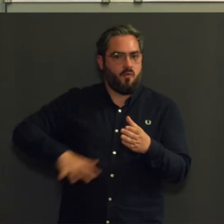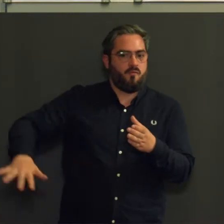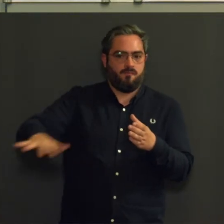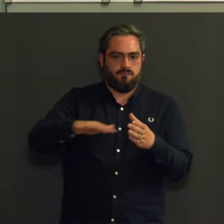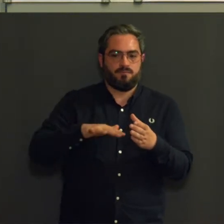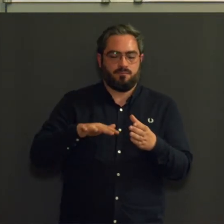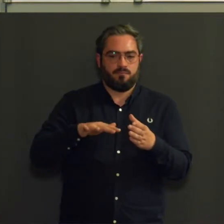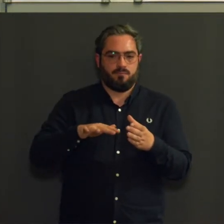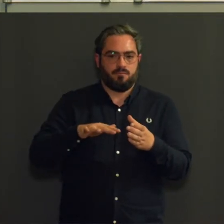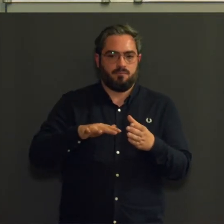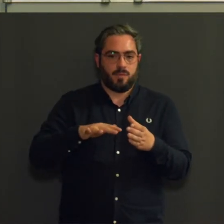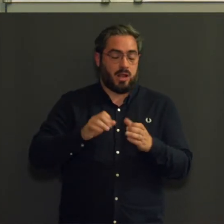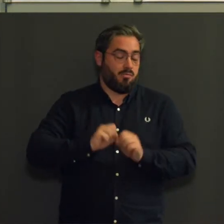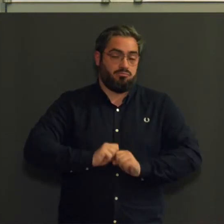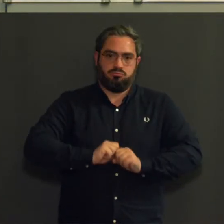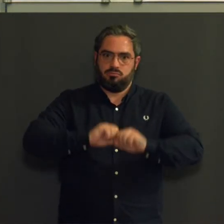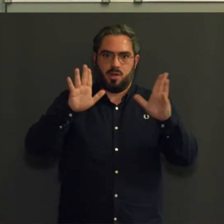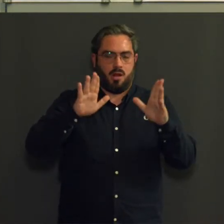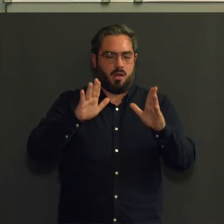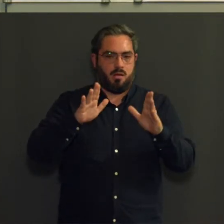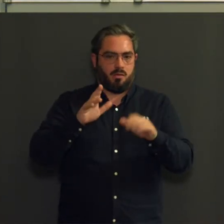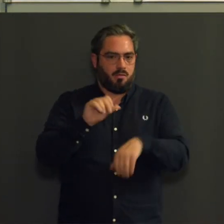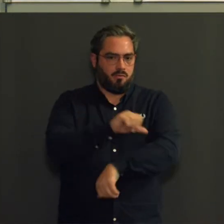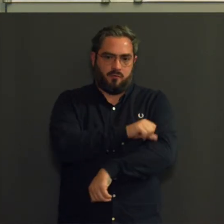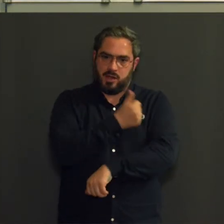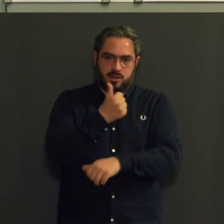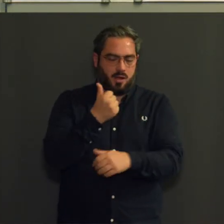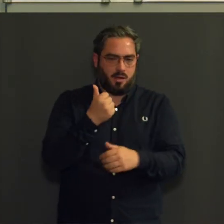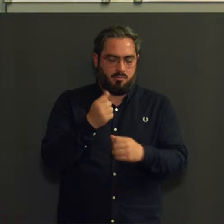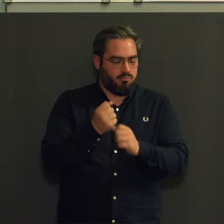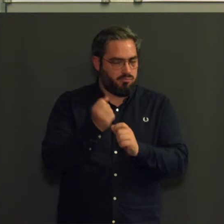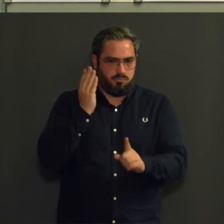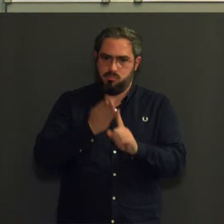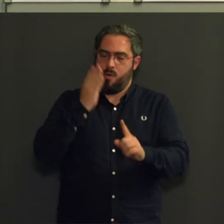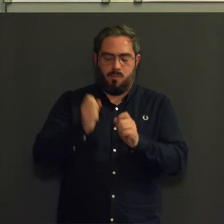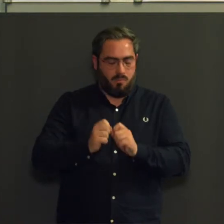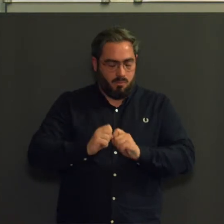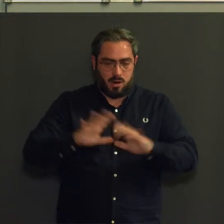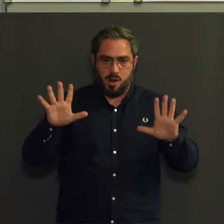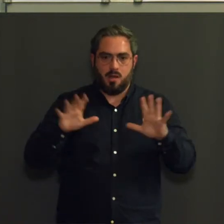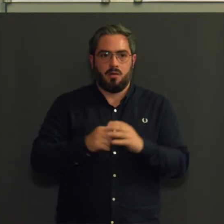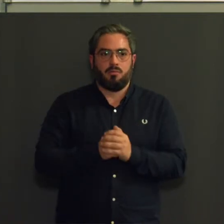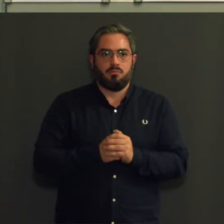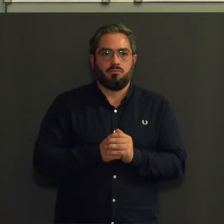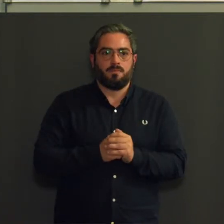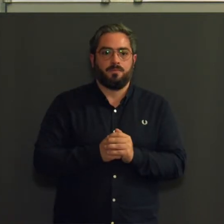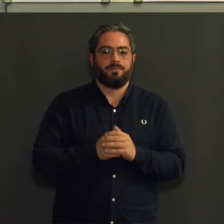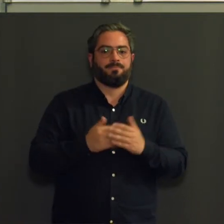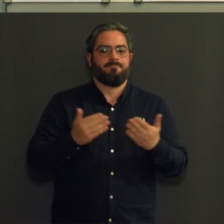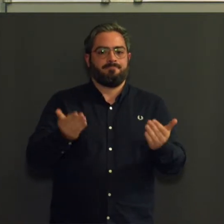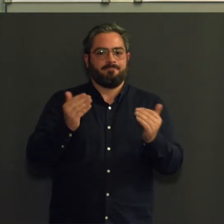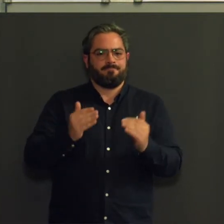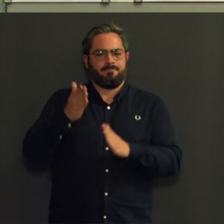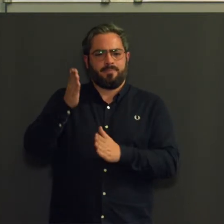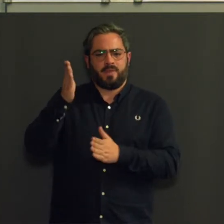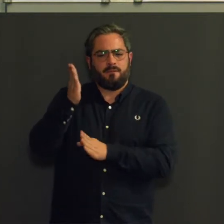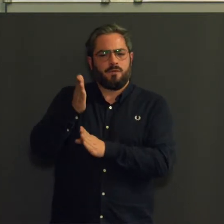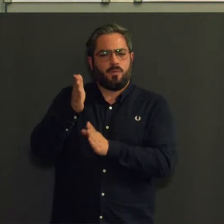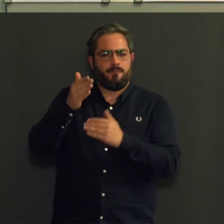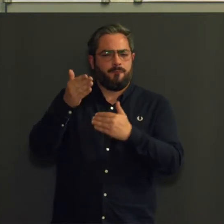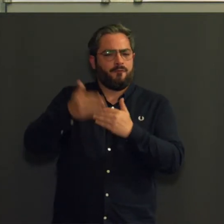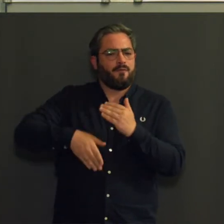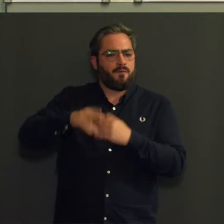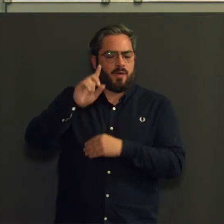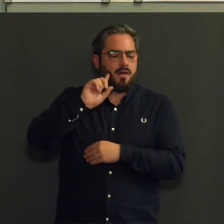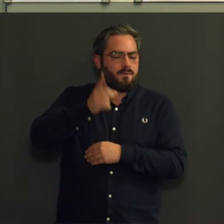Très clairement, on a là un impact des campagnes de vaccination. Fin avril,